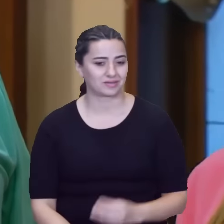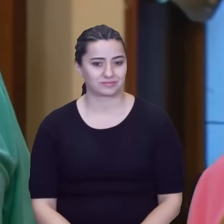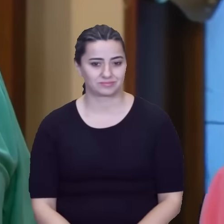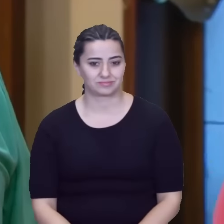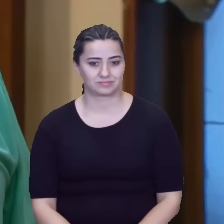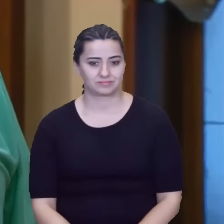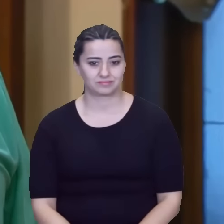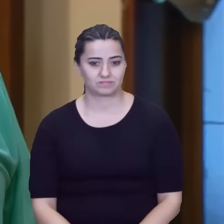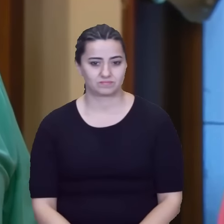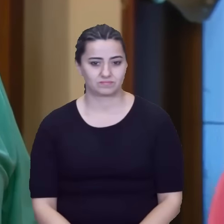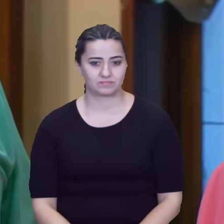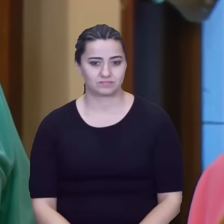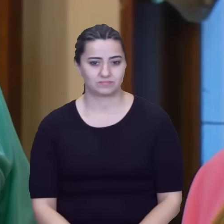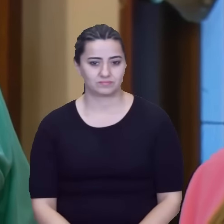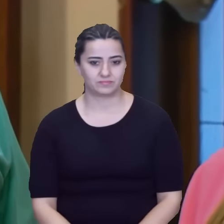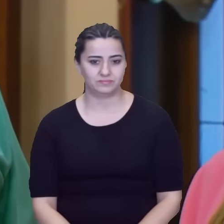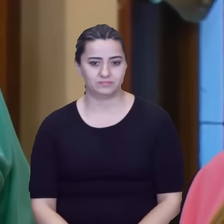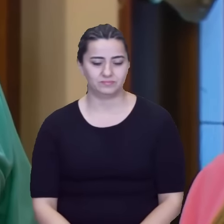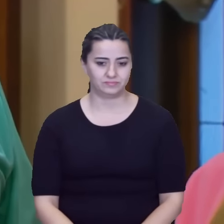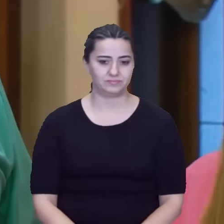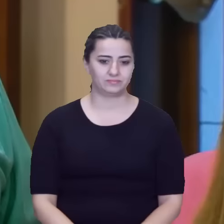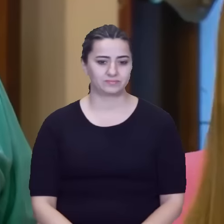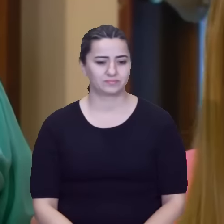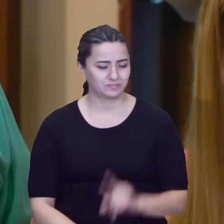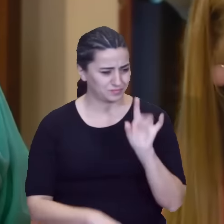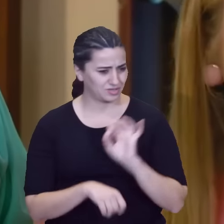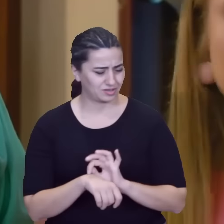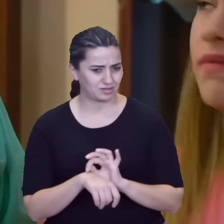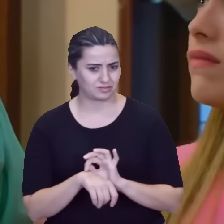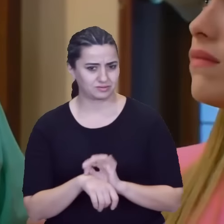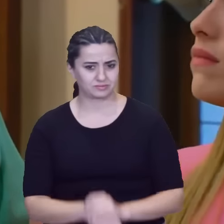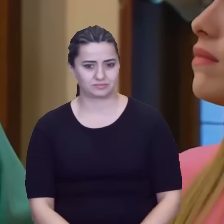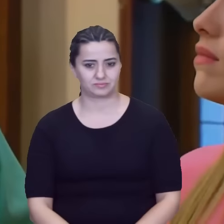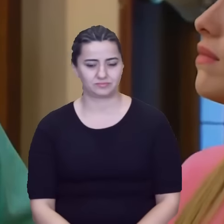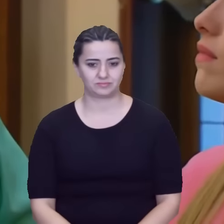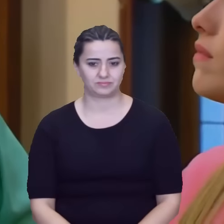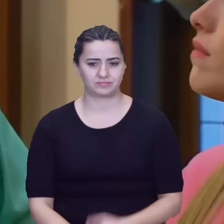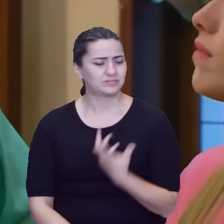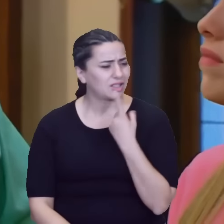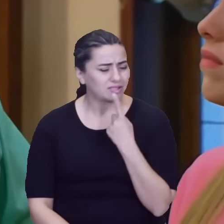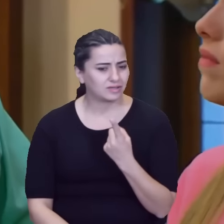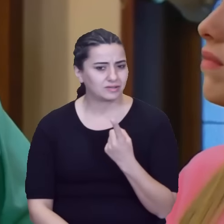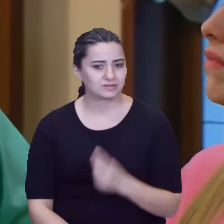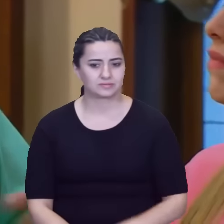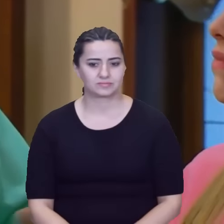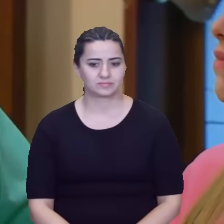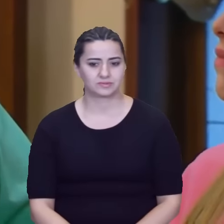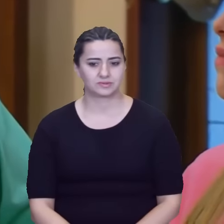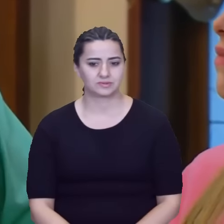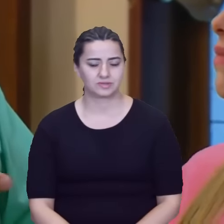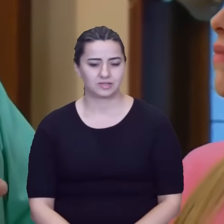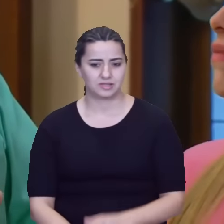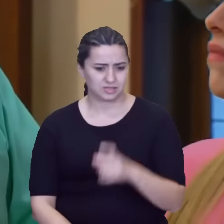onun sevincini yaşarken diğer konu dank etti. Bir dakika. Niye dedi?